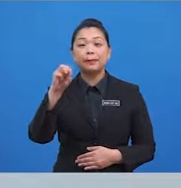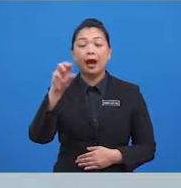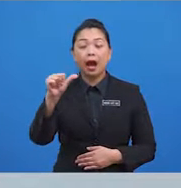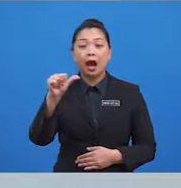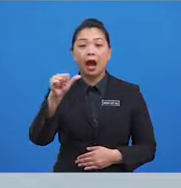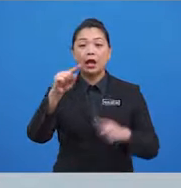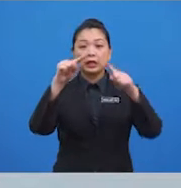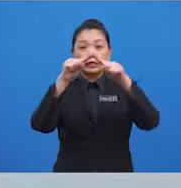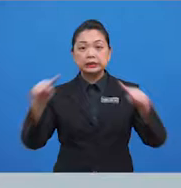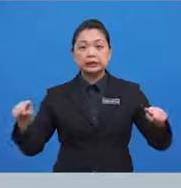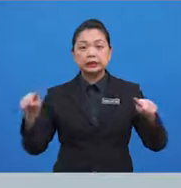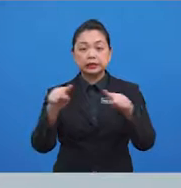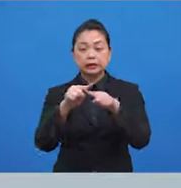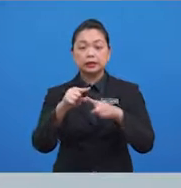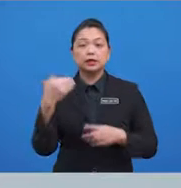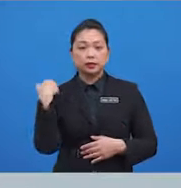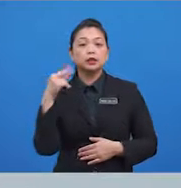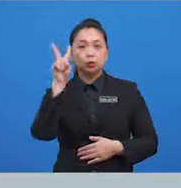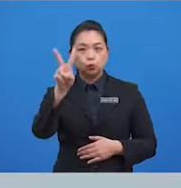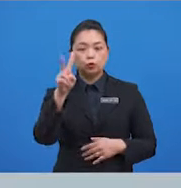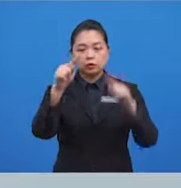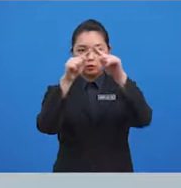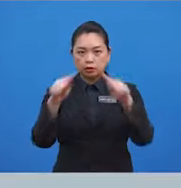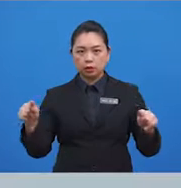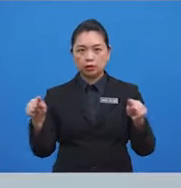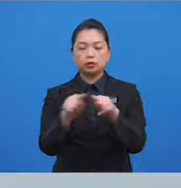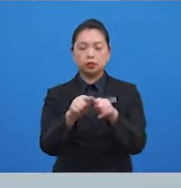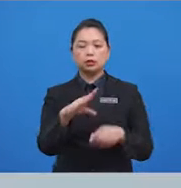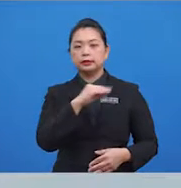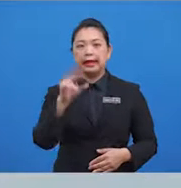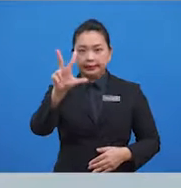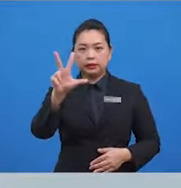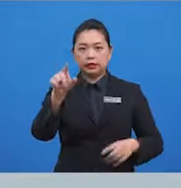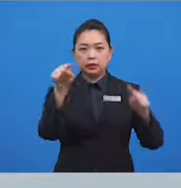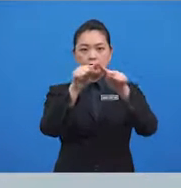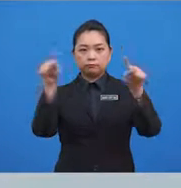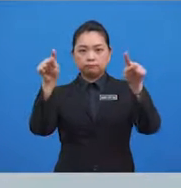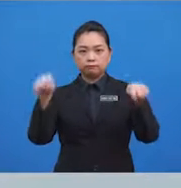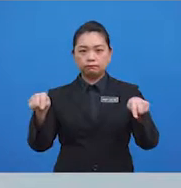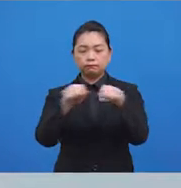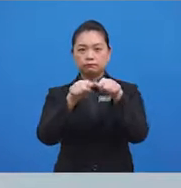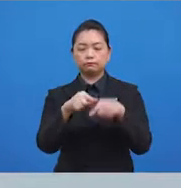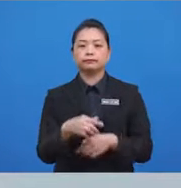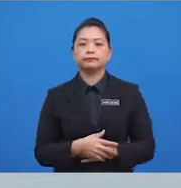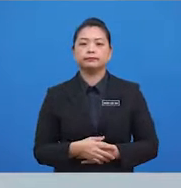Bentangan mempunyai 2 permukaan segitiga dan 3 permukaan segi 4 tepat.